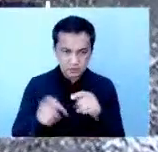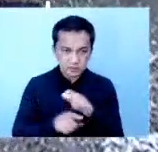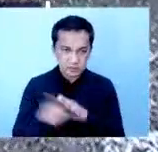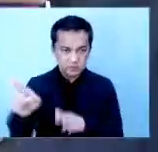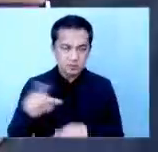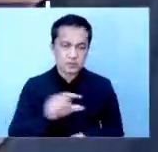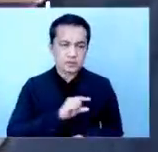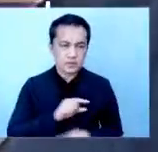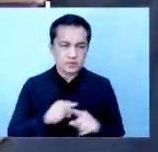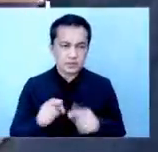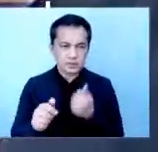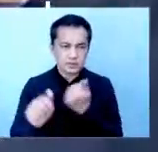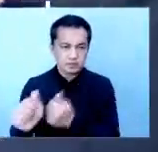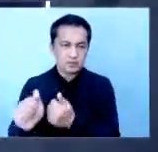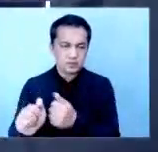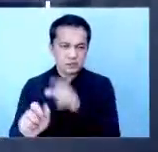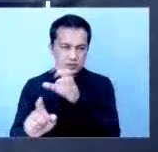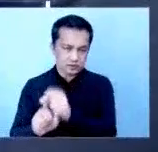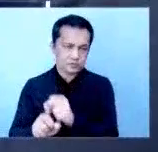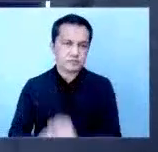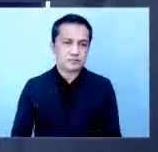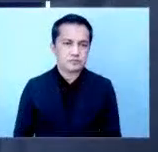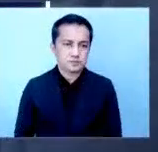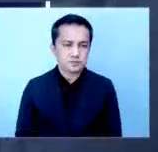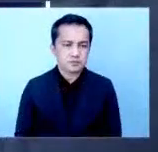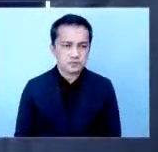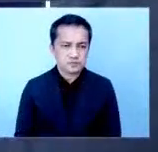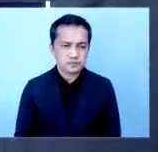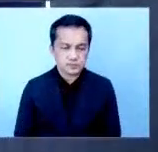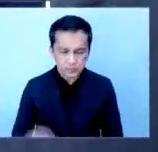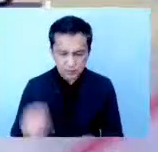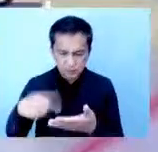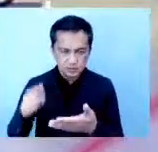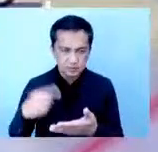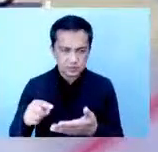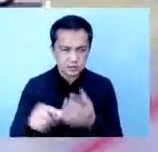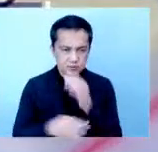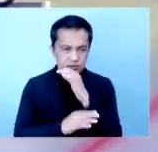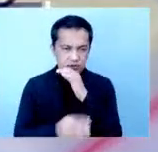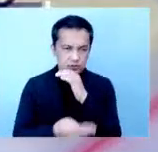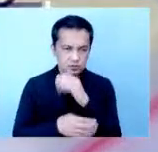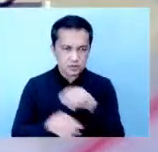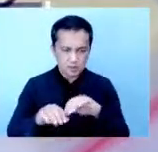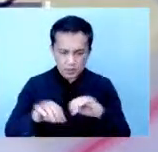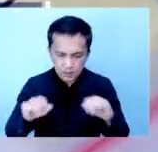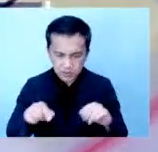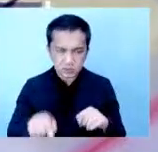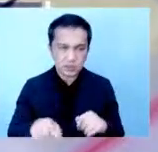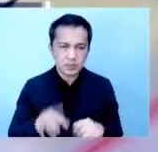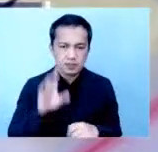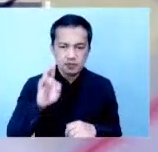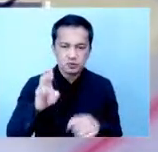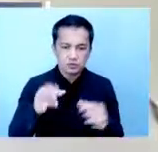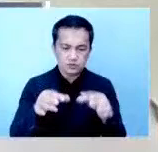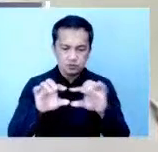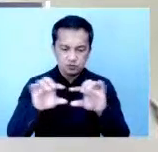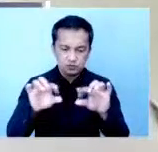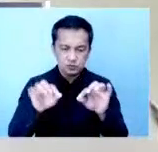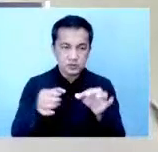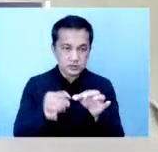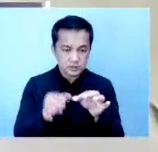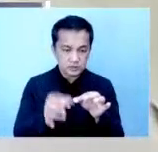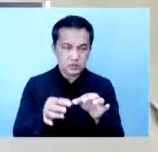pero inabutan din at tuluyang hinuli. Nang inspeksyonin ang kanyang bag, natagpuan ang 7 sachet ng shabu na may street value